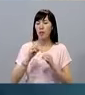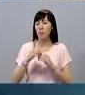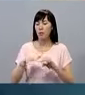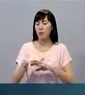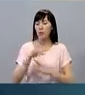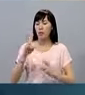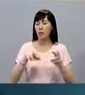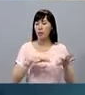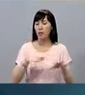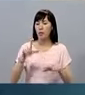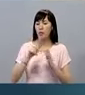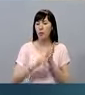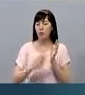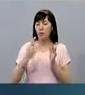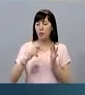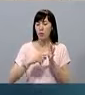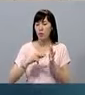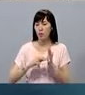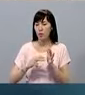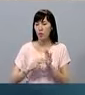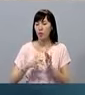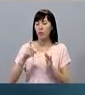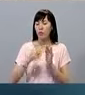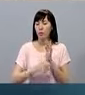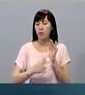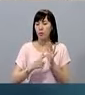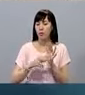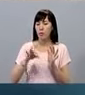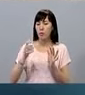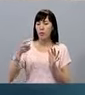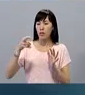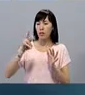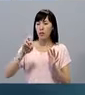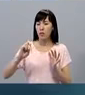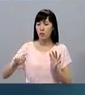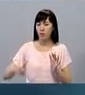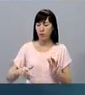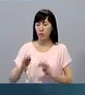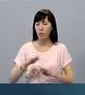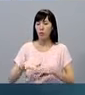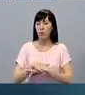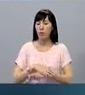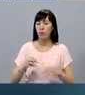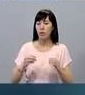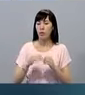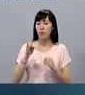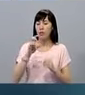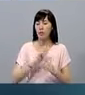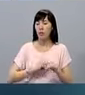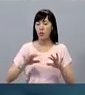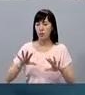реализуется 171 проект на сумму 168 миллиарда 800 миллионов тенге созданием более десяти тысяч рабочих мест